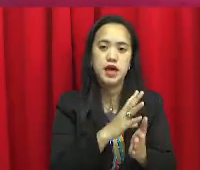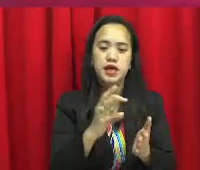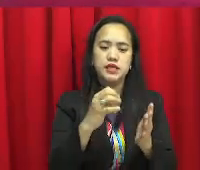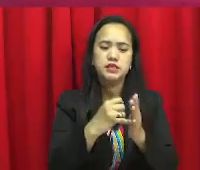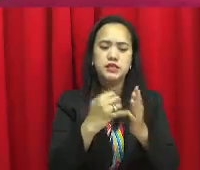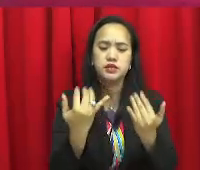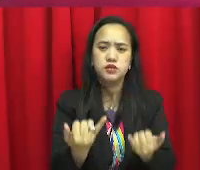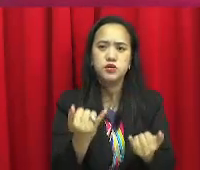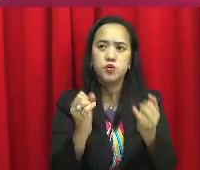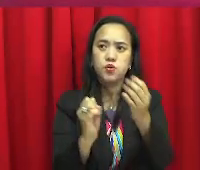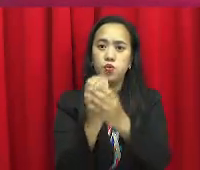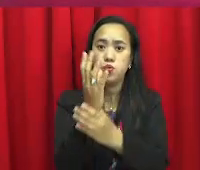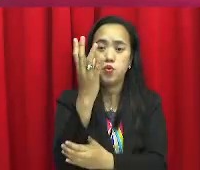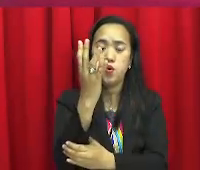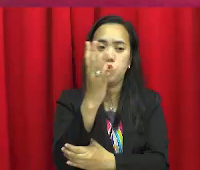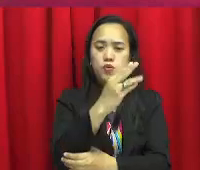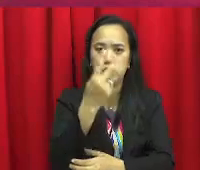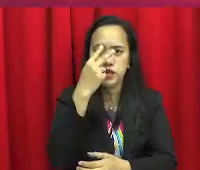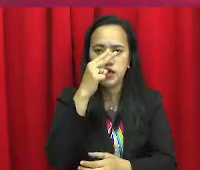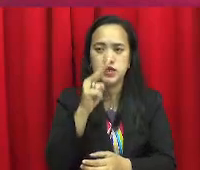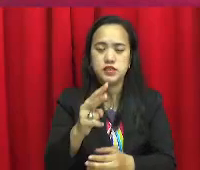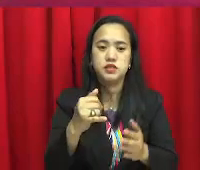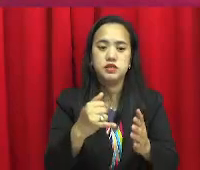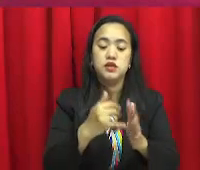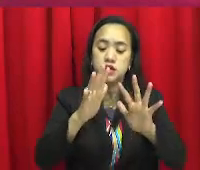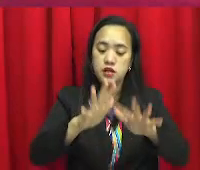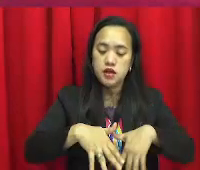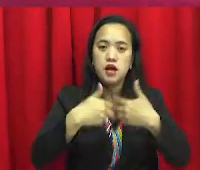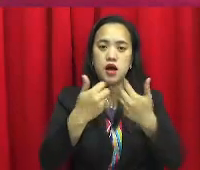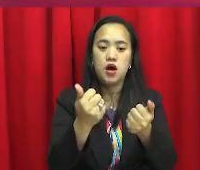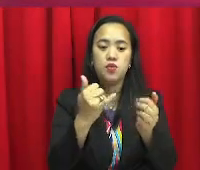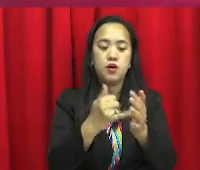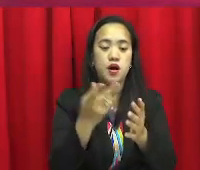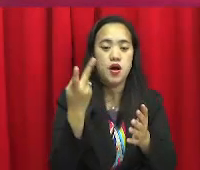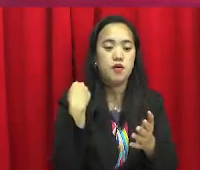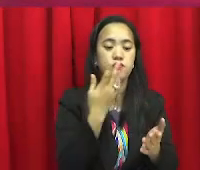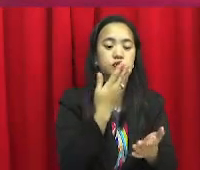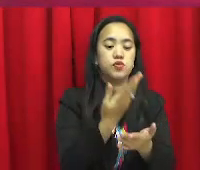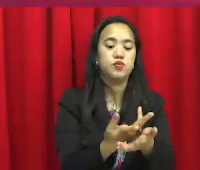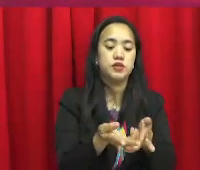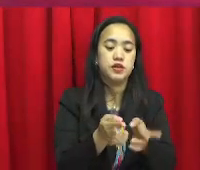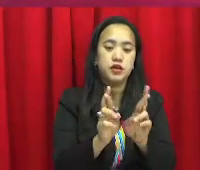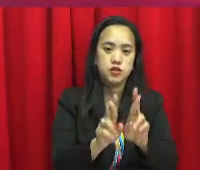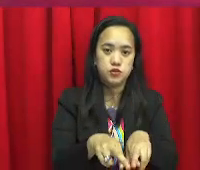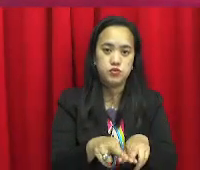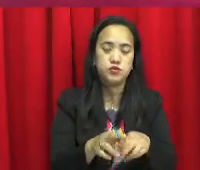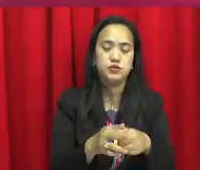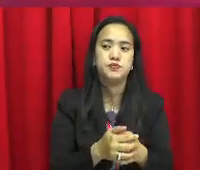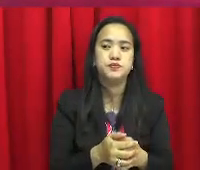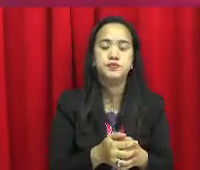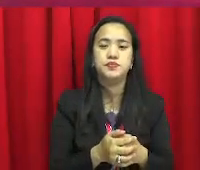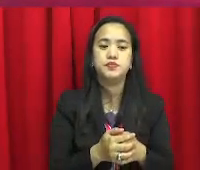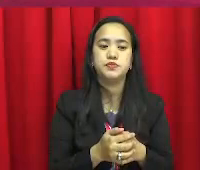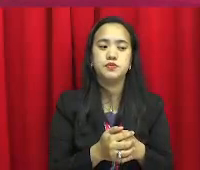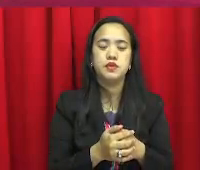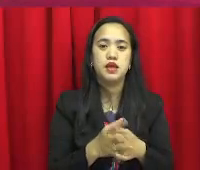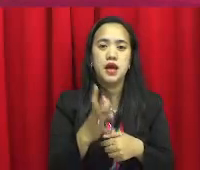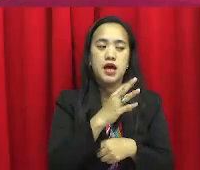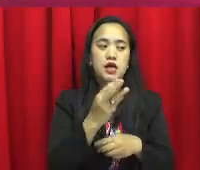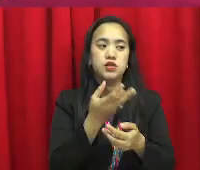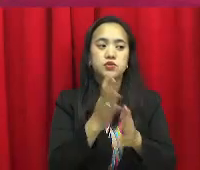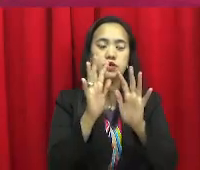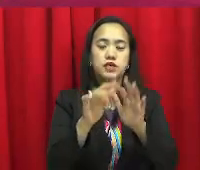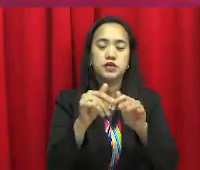Makikita natin yung bunga, makikita natin kung paano nagkakaroon ng resulta, makikita natin mga kapatid kung paano nabubuklod ang